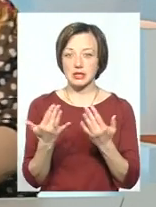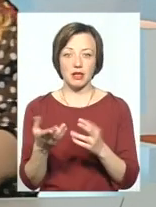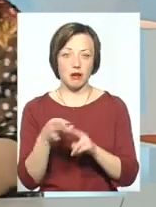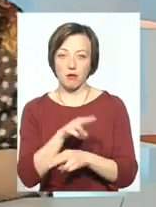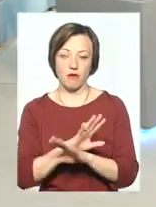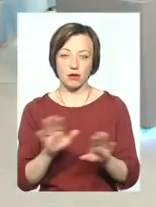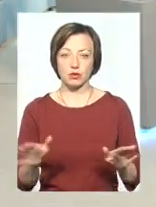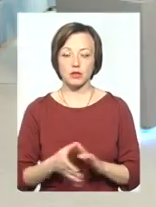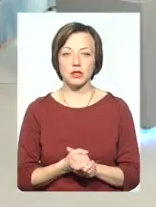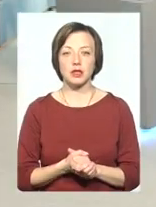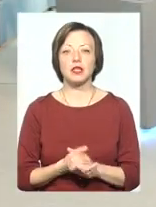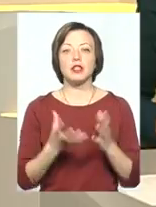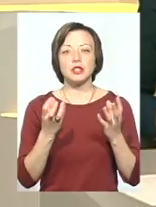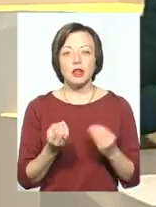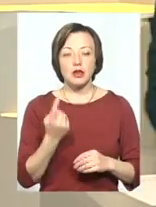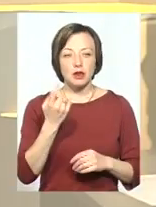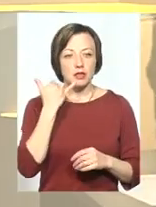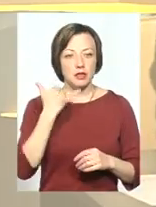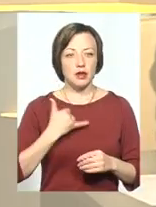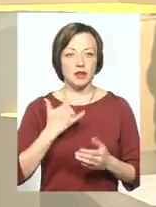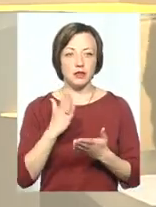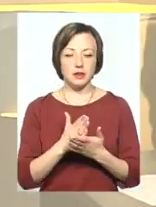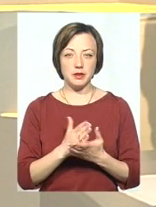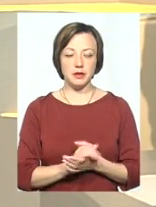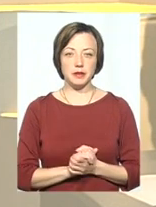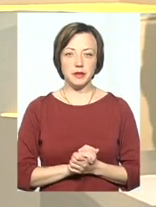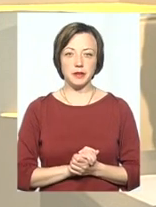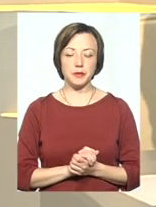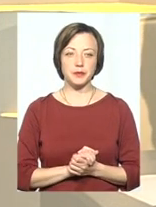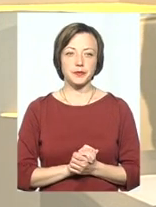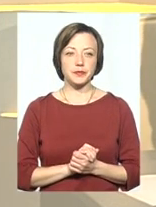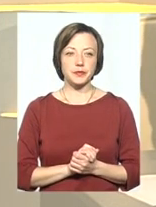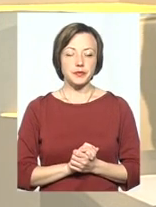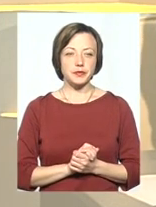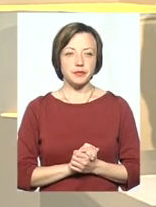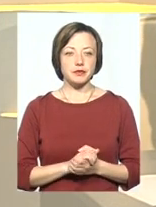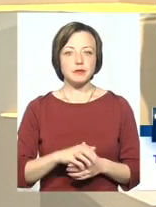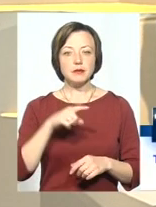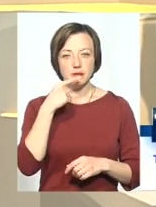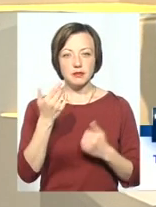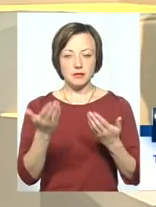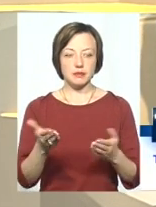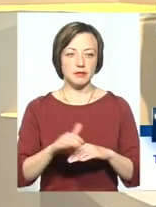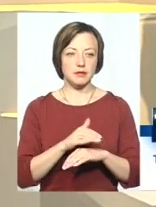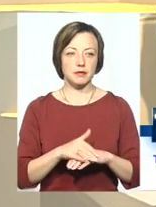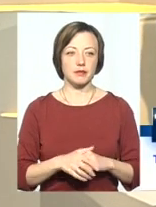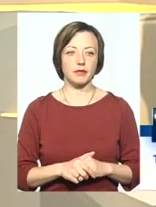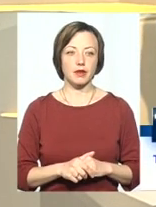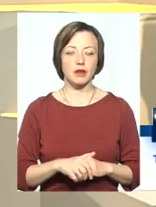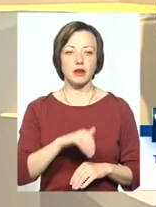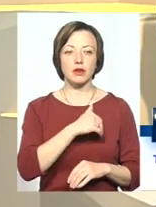повернути. В нас є ще один телефонний дзвінок 6190. Слухаємо вас. Говоріть, будь ласка. Я би